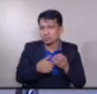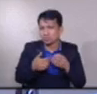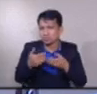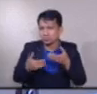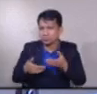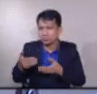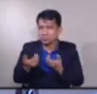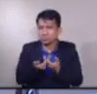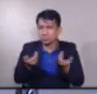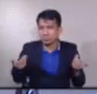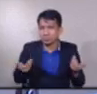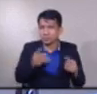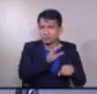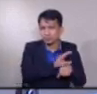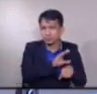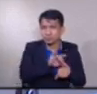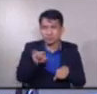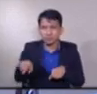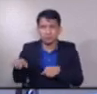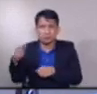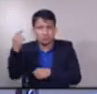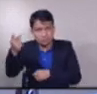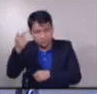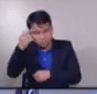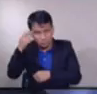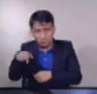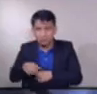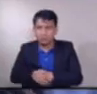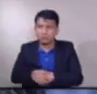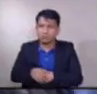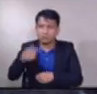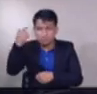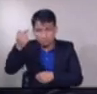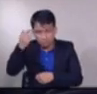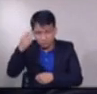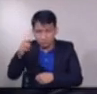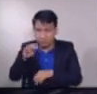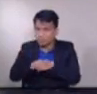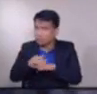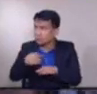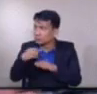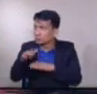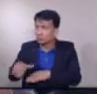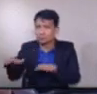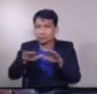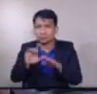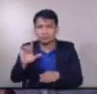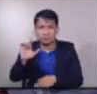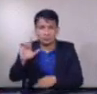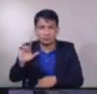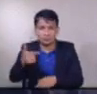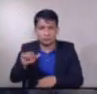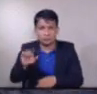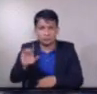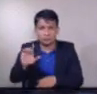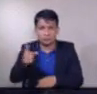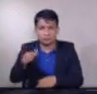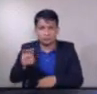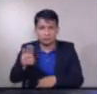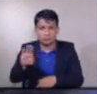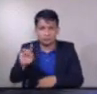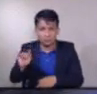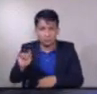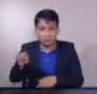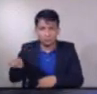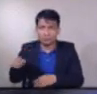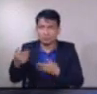is a separation between the church and the state. And this is a state affairs. Nananawagan po ako sa lahat ng LGBT that exercise their